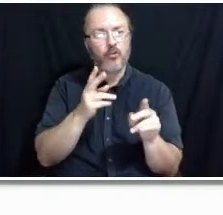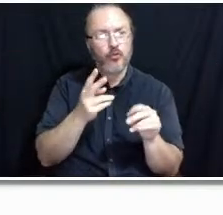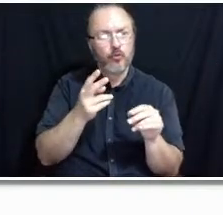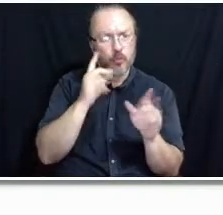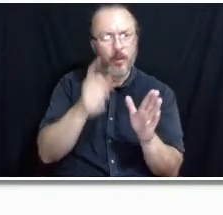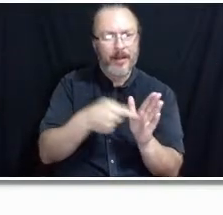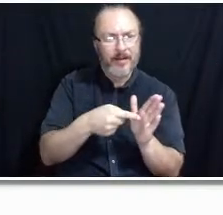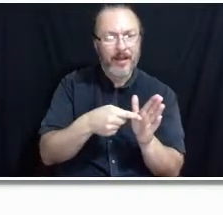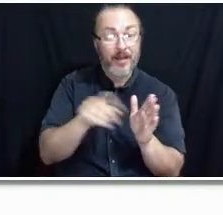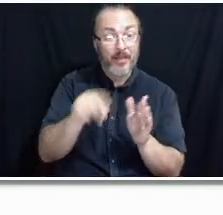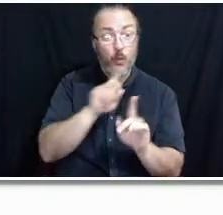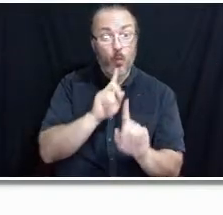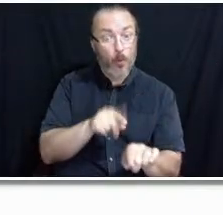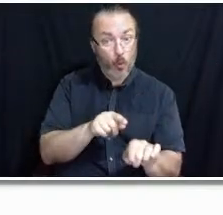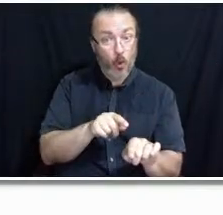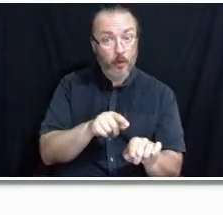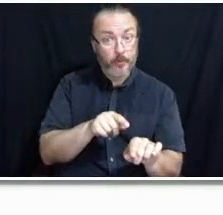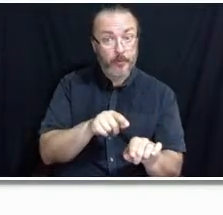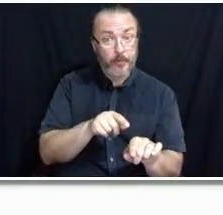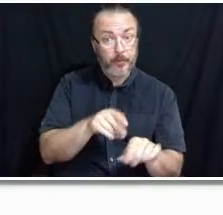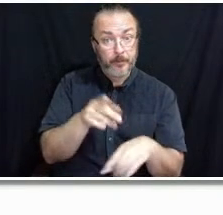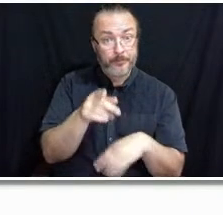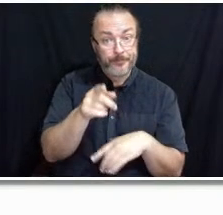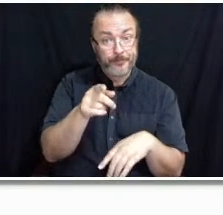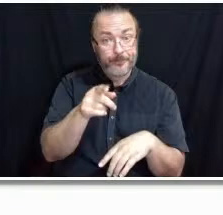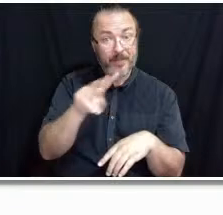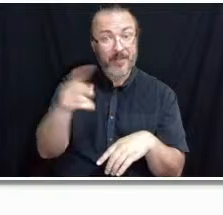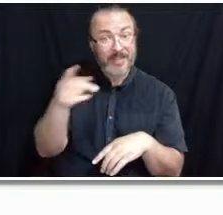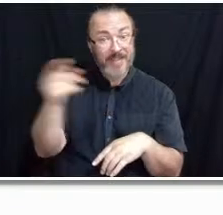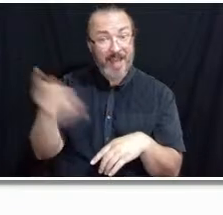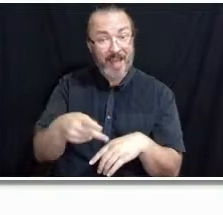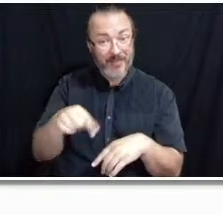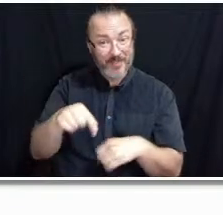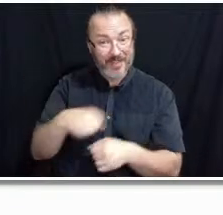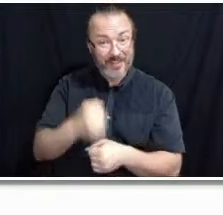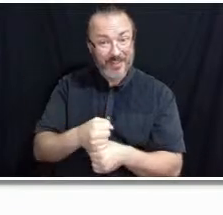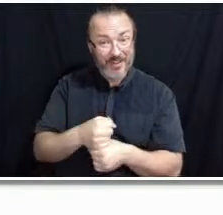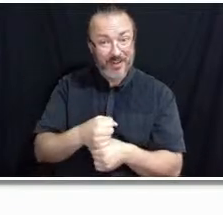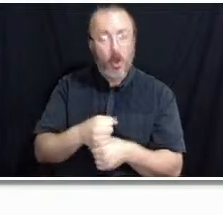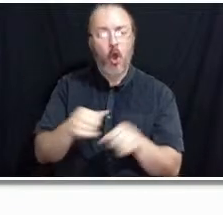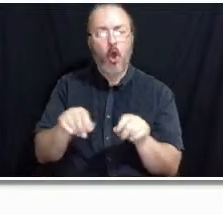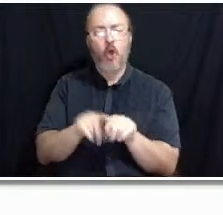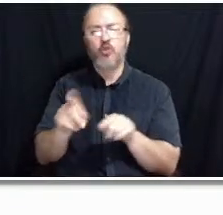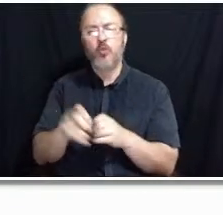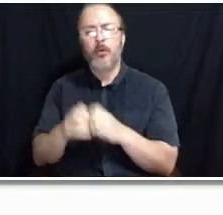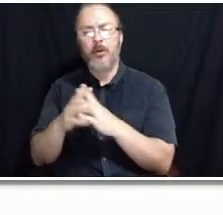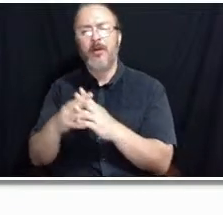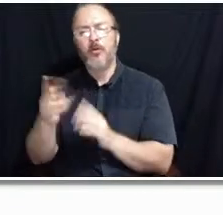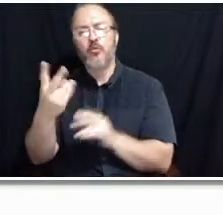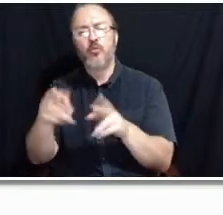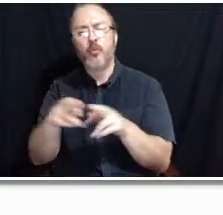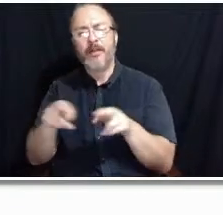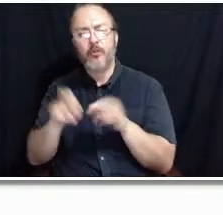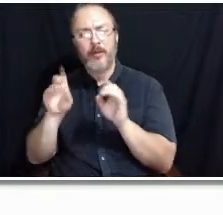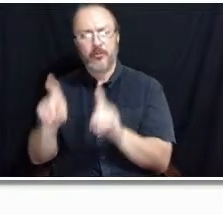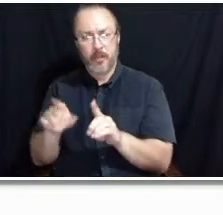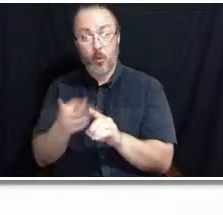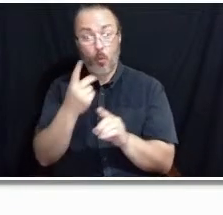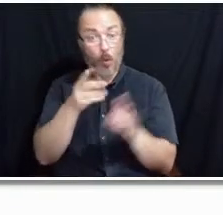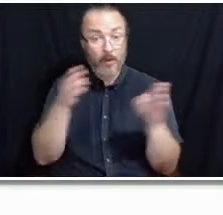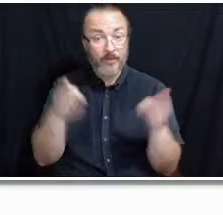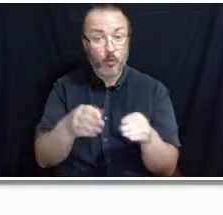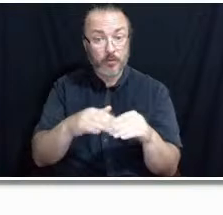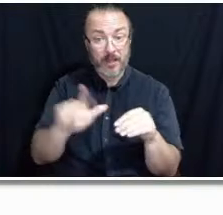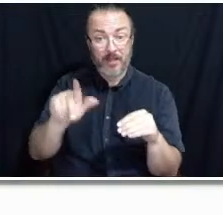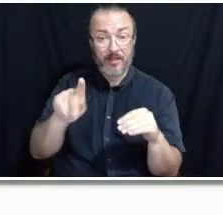sur le fait que le rapport, pendant le 2e semestre, va aussi lancer 2 éditions régionales, une sur l'Amérique latine et